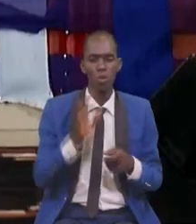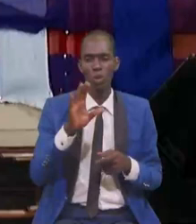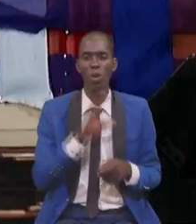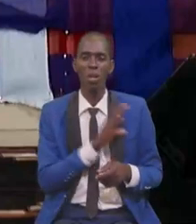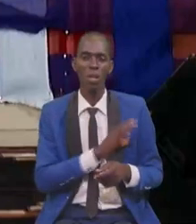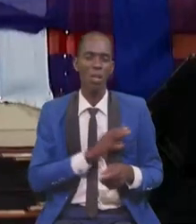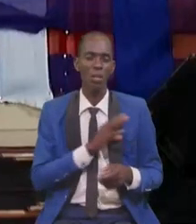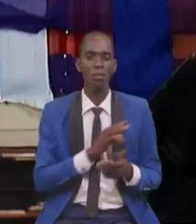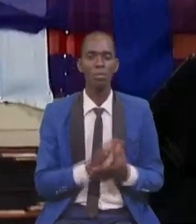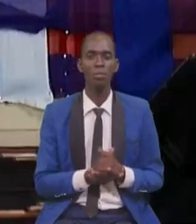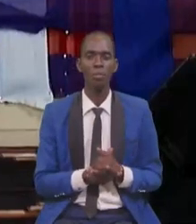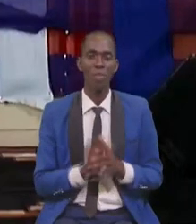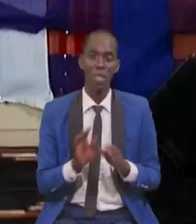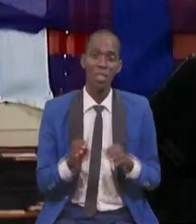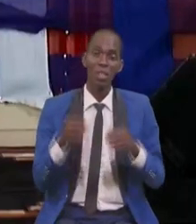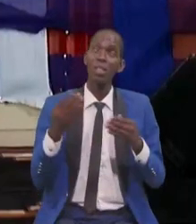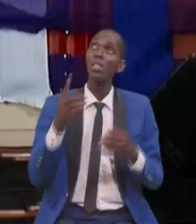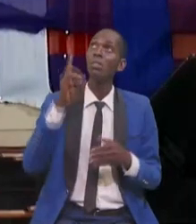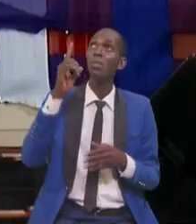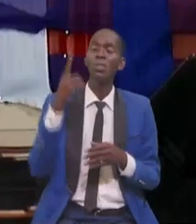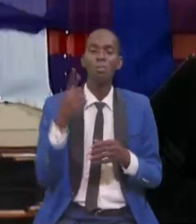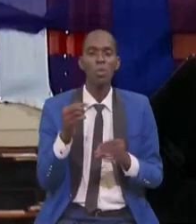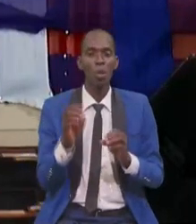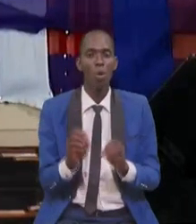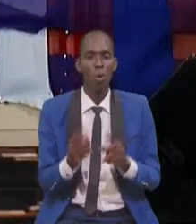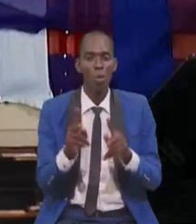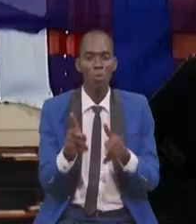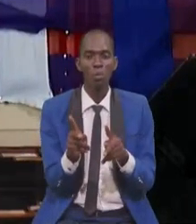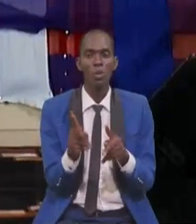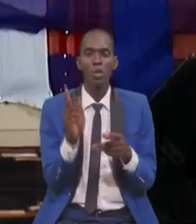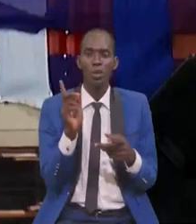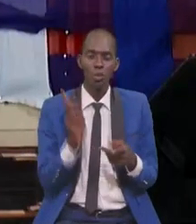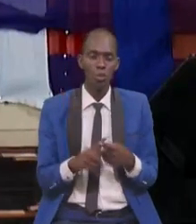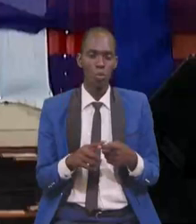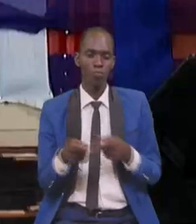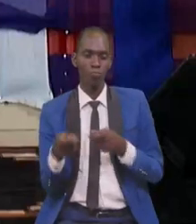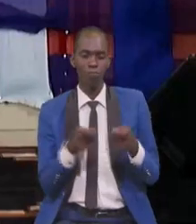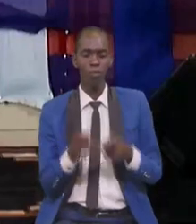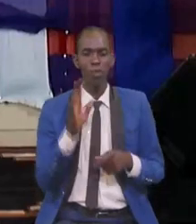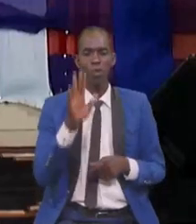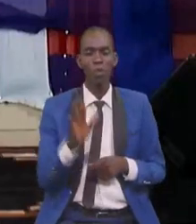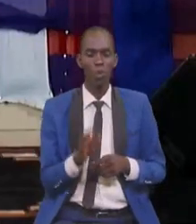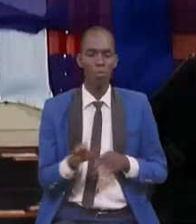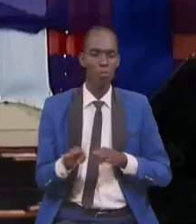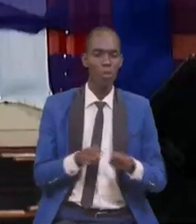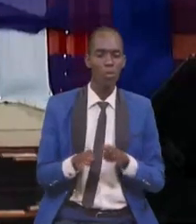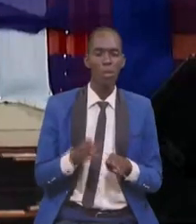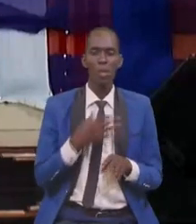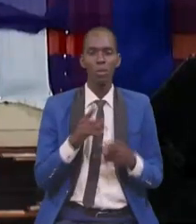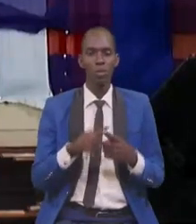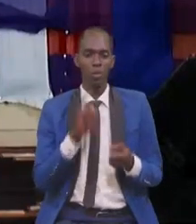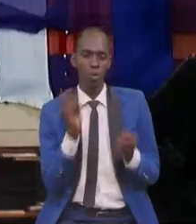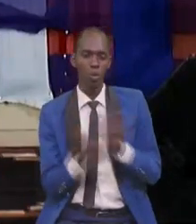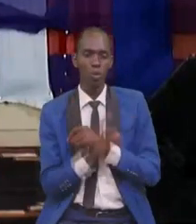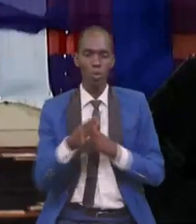de dompter votre caractère, donnez-lui la chance de dompter votre